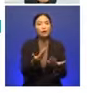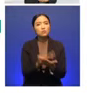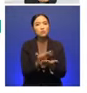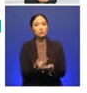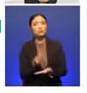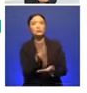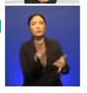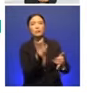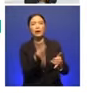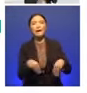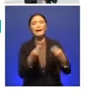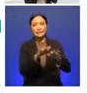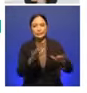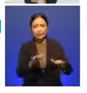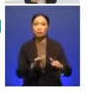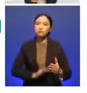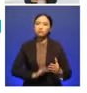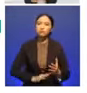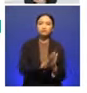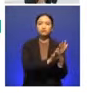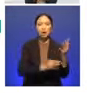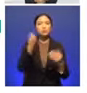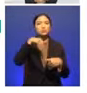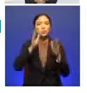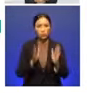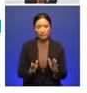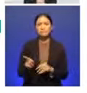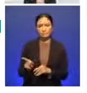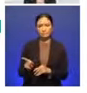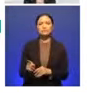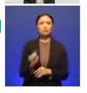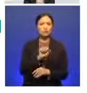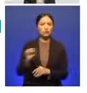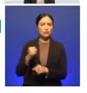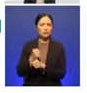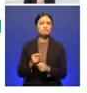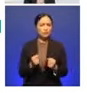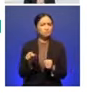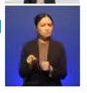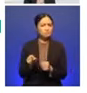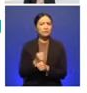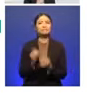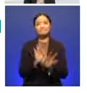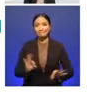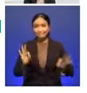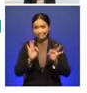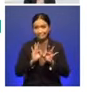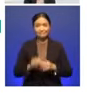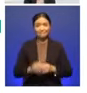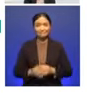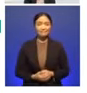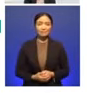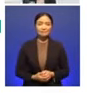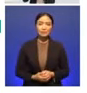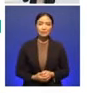เด็กเล็กให้ได้ครอบคลุมทุกคนเนี่ยก็เป็นความพยายามที่มีความสำคัญมากเช่นกันนะครับภาพต่อไปครับ